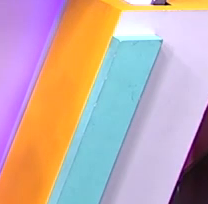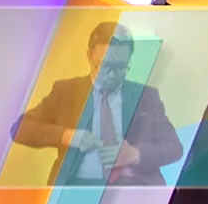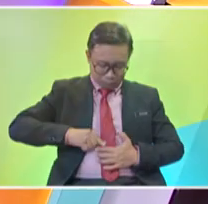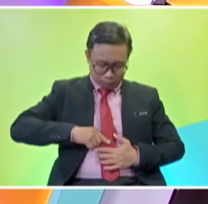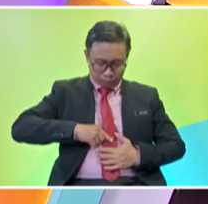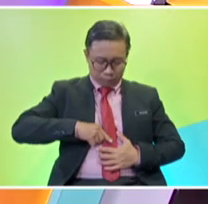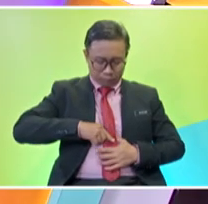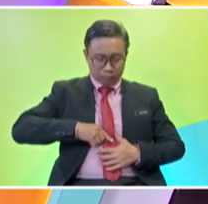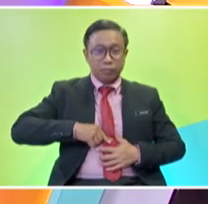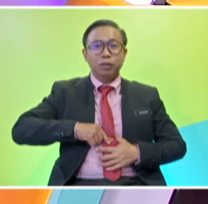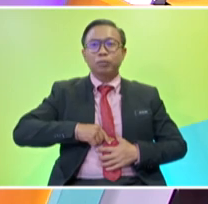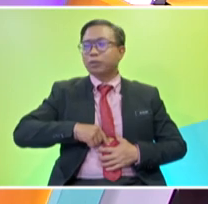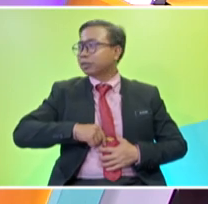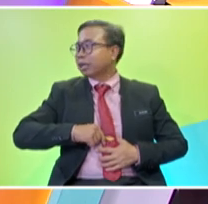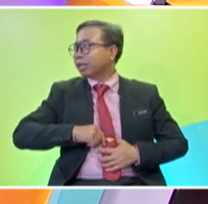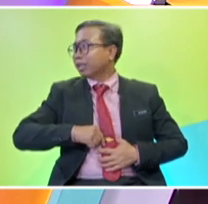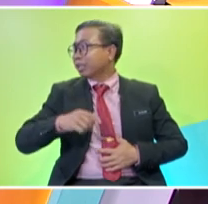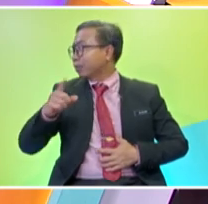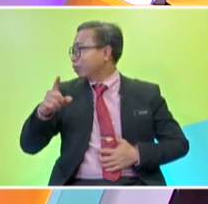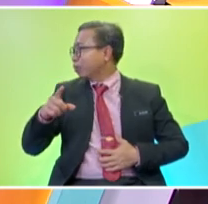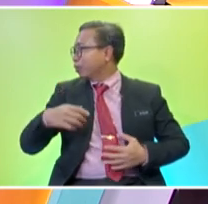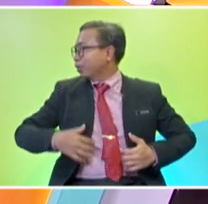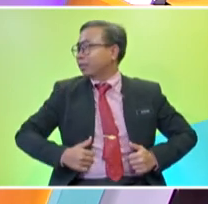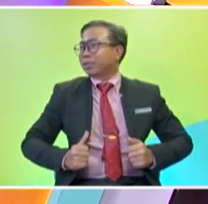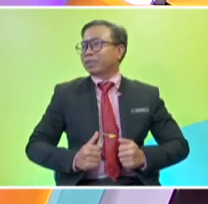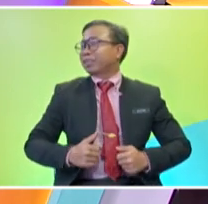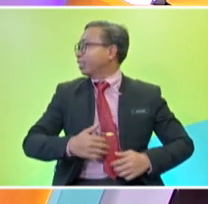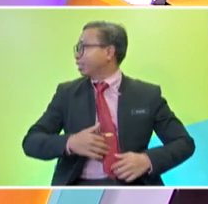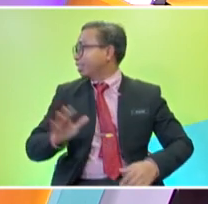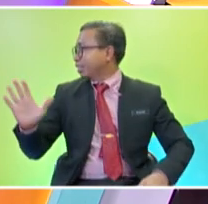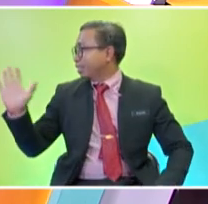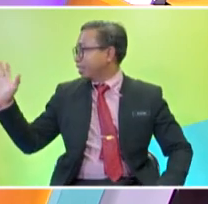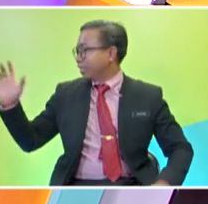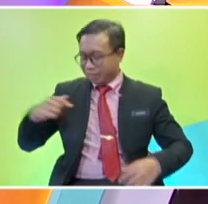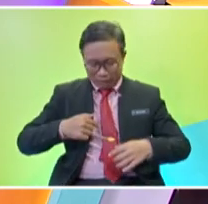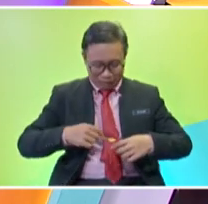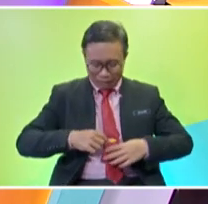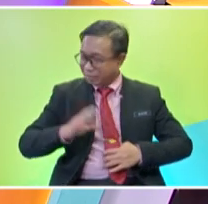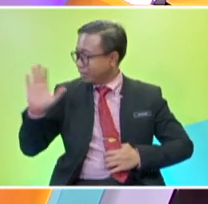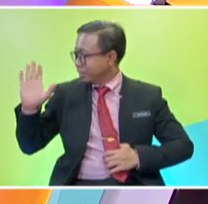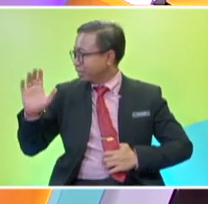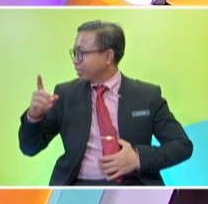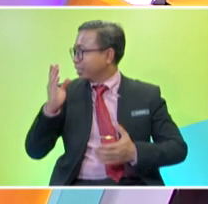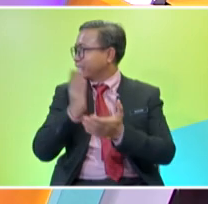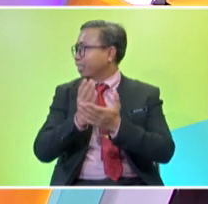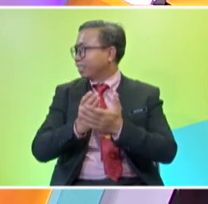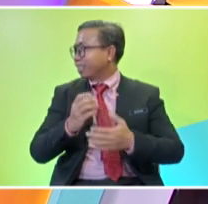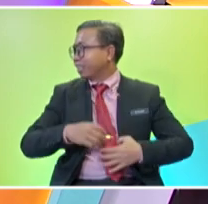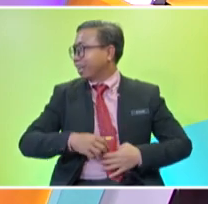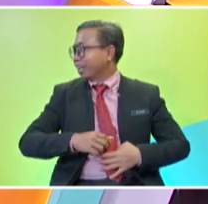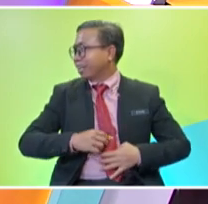Oke rekan-rekan semua masih lagi bersama Kak syafika dan juga Cikgu sama u bagi mata pelajaran kita